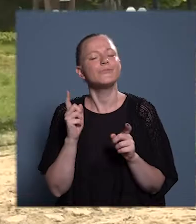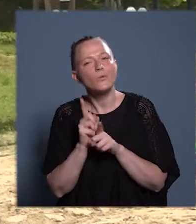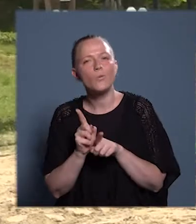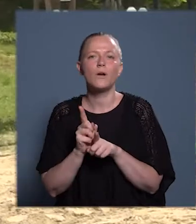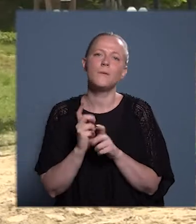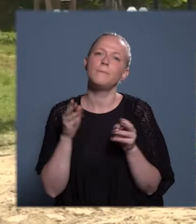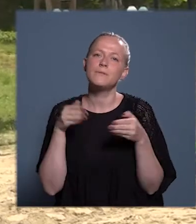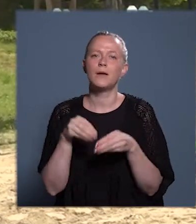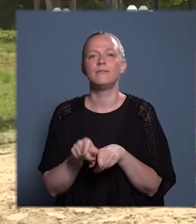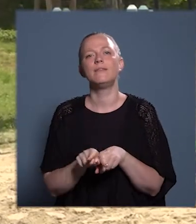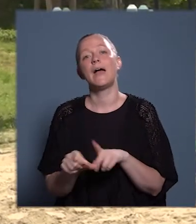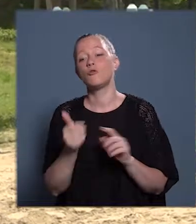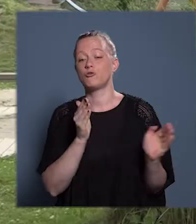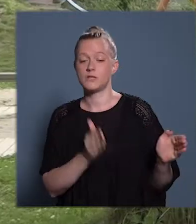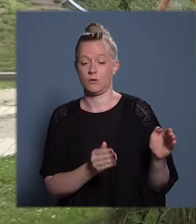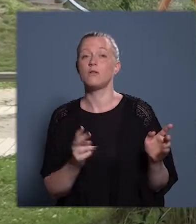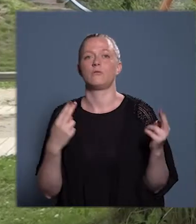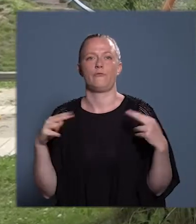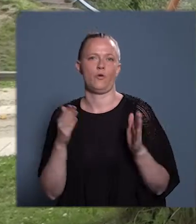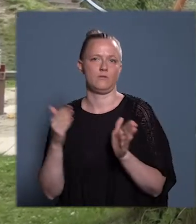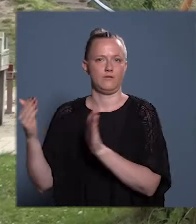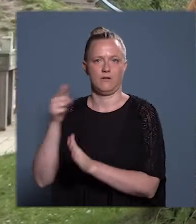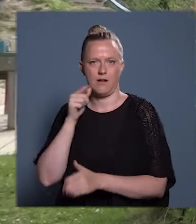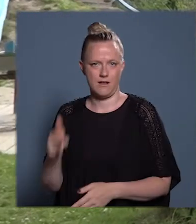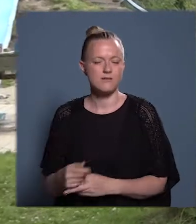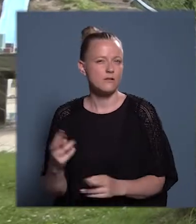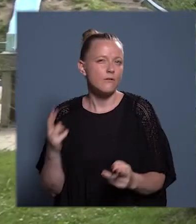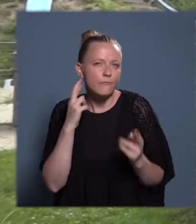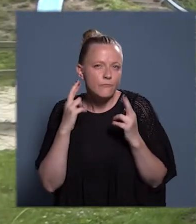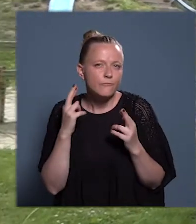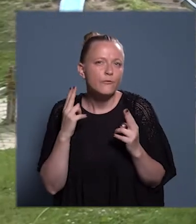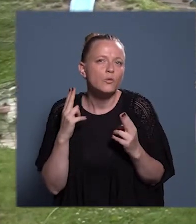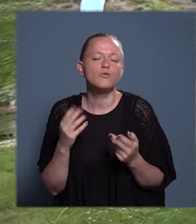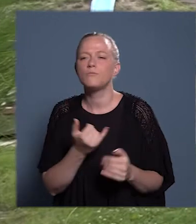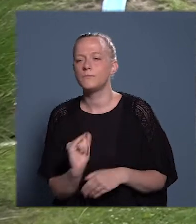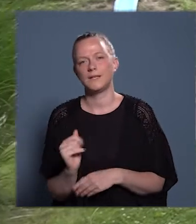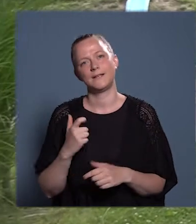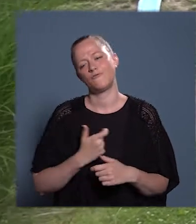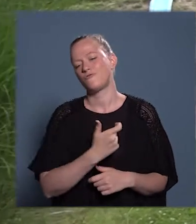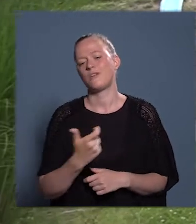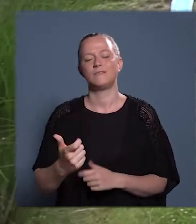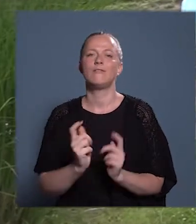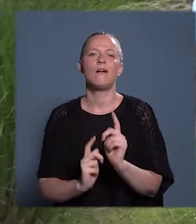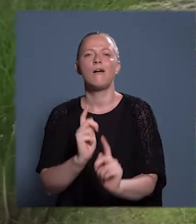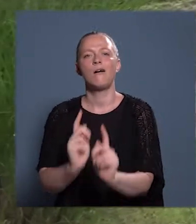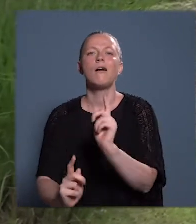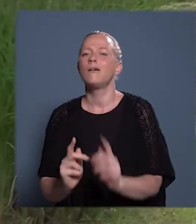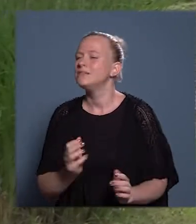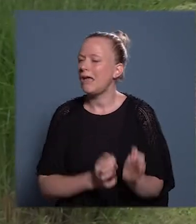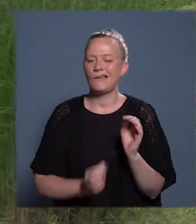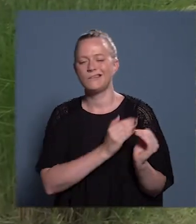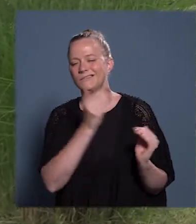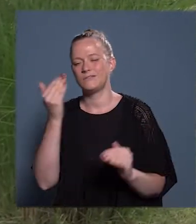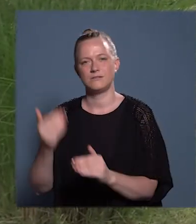szakasz elkészült, után ez folytatódik, hiszen nagyon fontos, azt hiszem itt mindenkinek víz a sétány, ez minél előbb teljes egészében kiépüljön. Hát